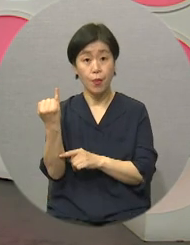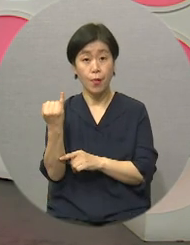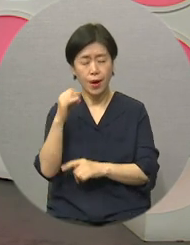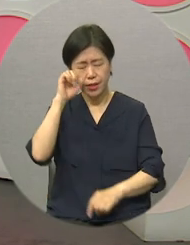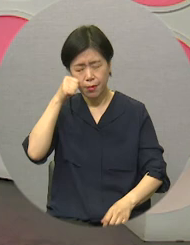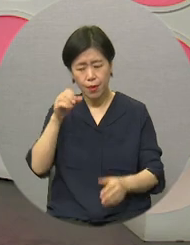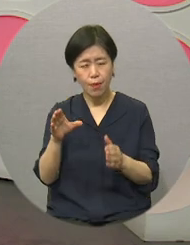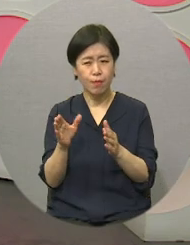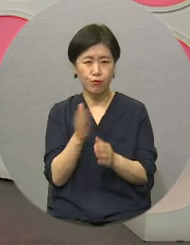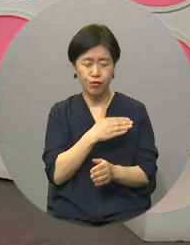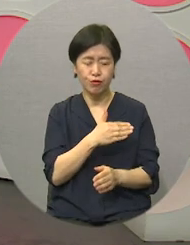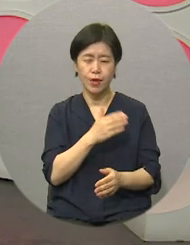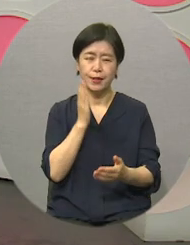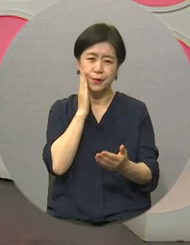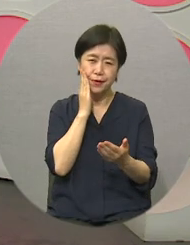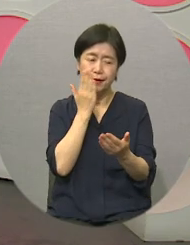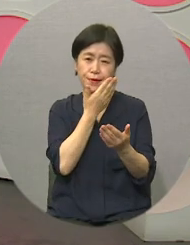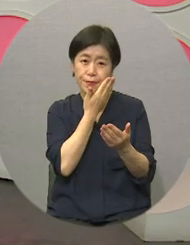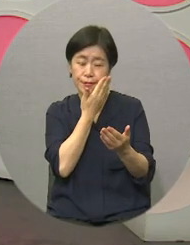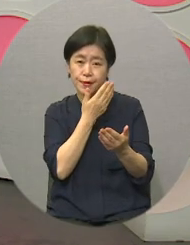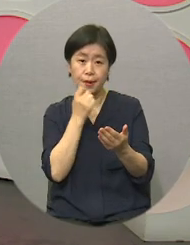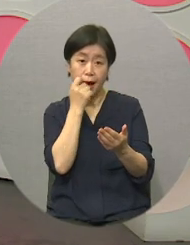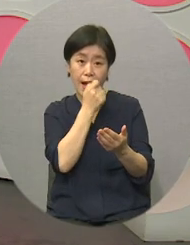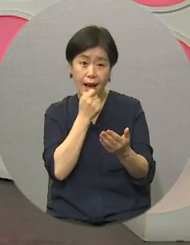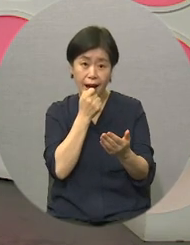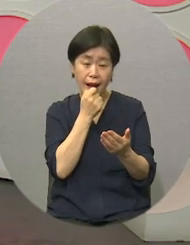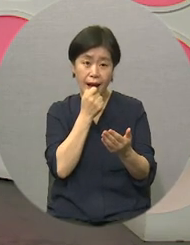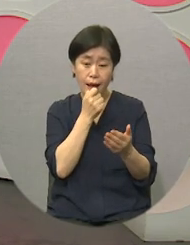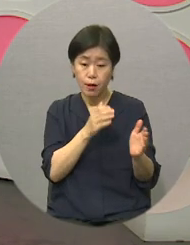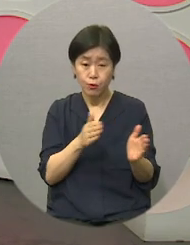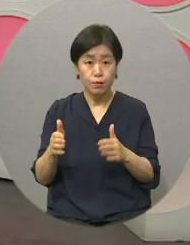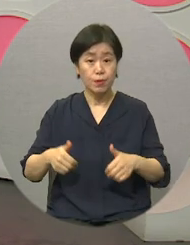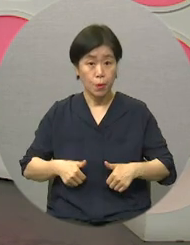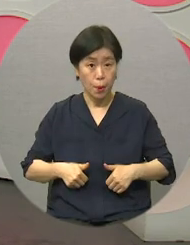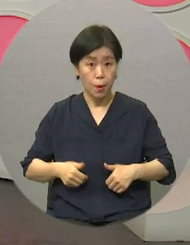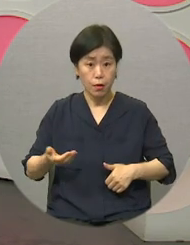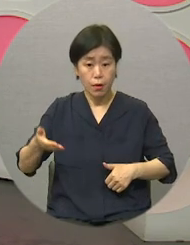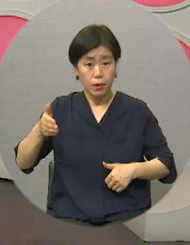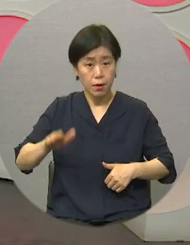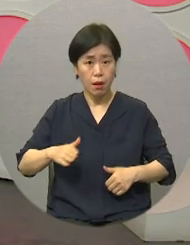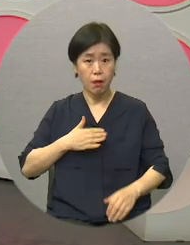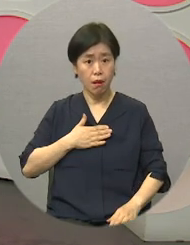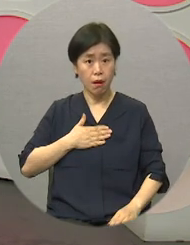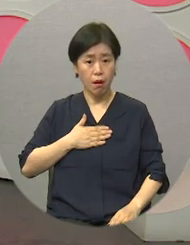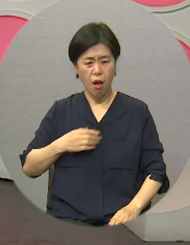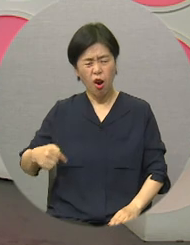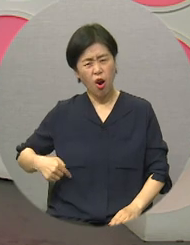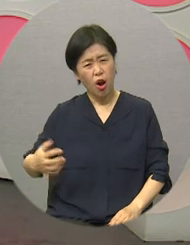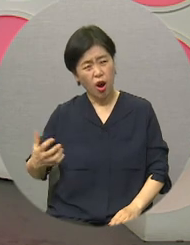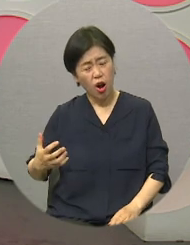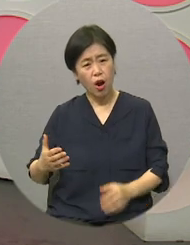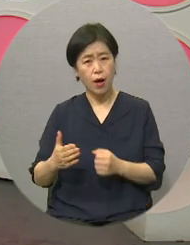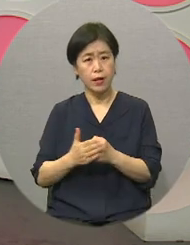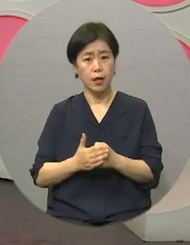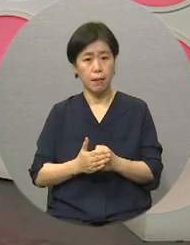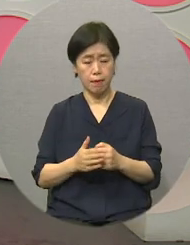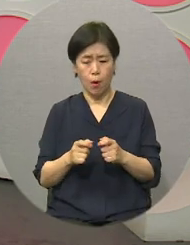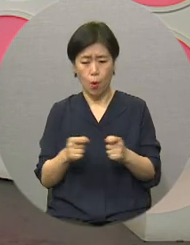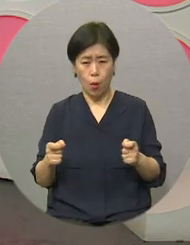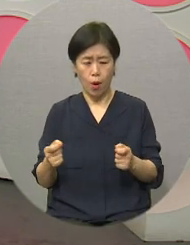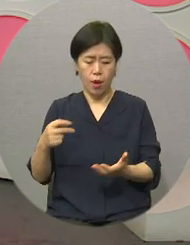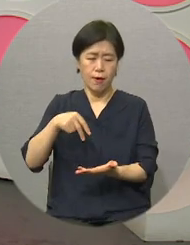편채 환한 웃음으로 하객들을 맞이해야 하지만 저에게는 높은 구두를 신거나 한 자세로 오래서 있는